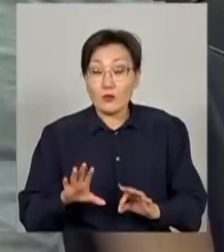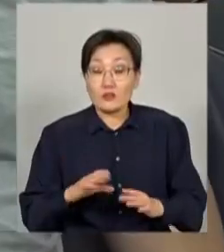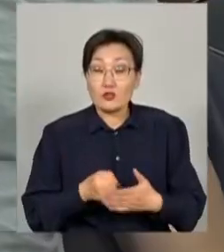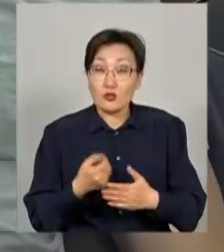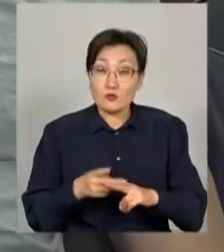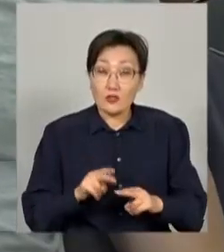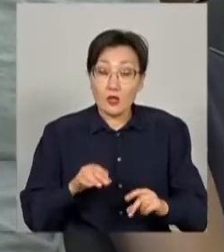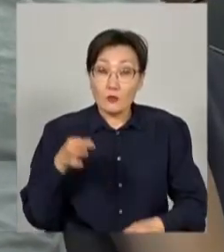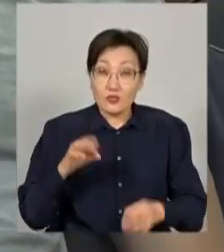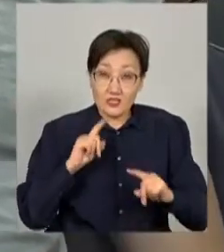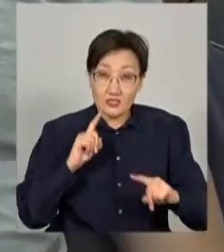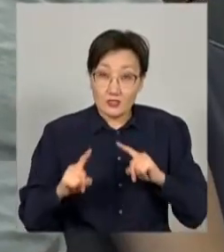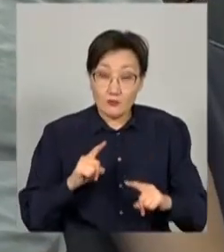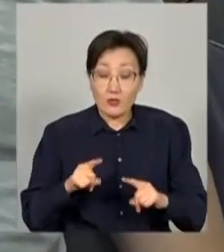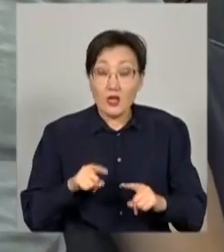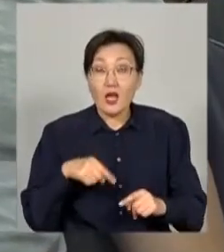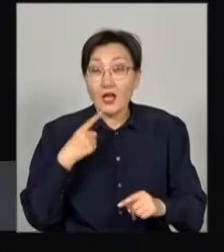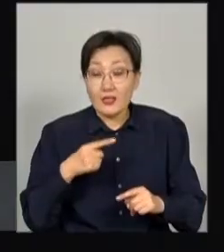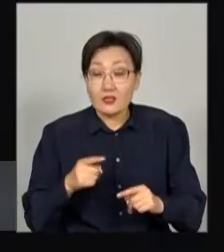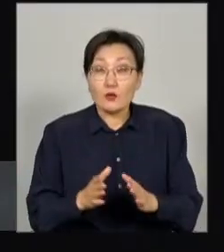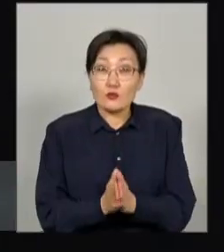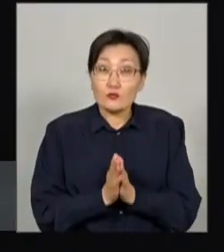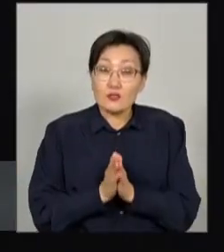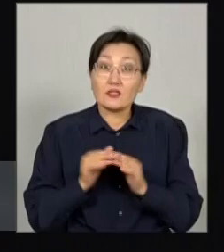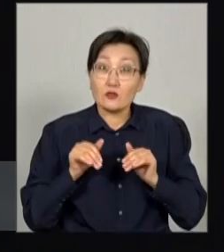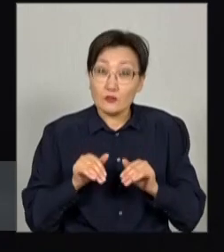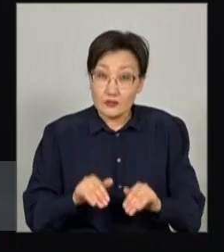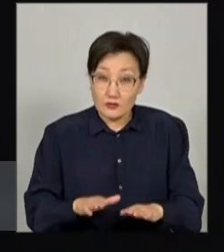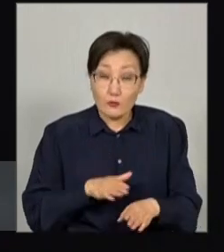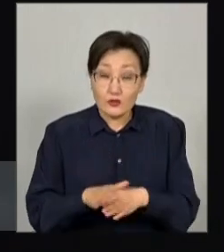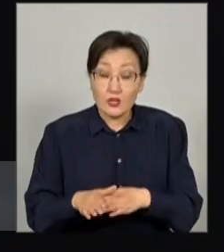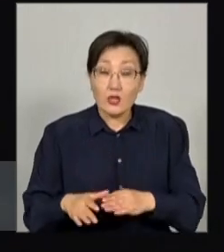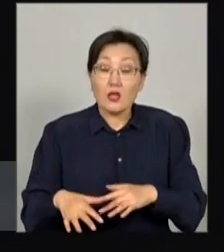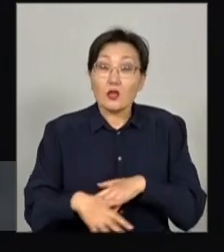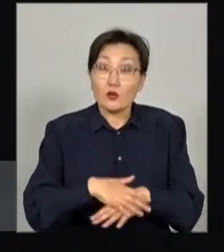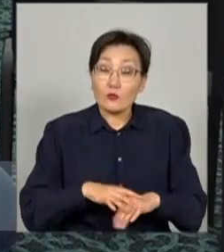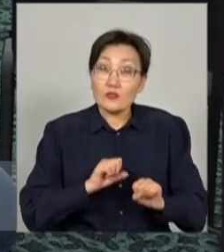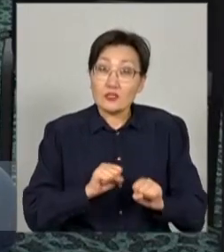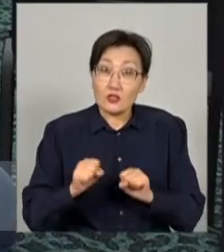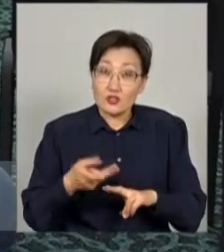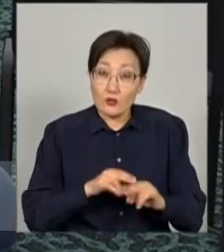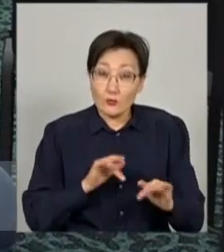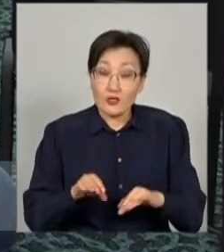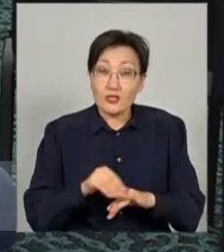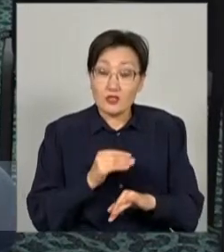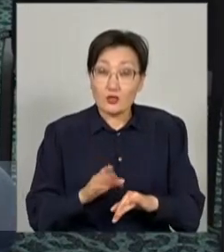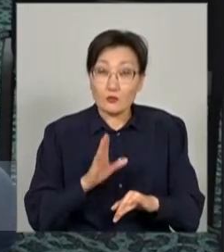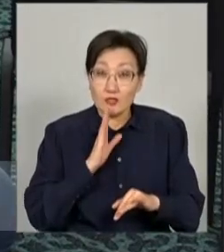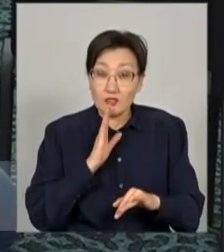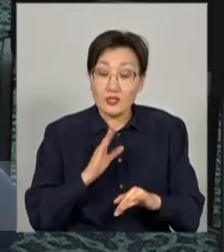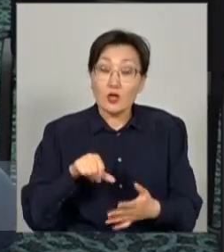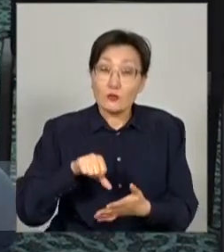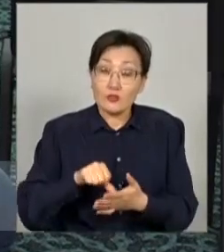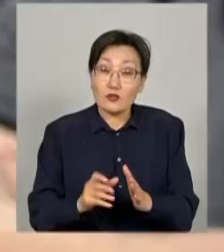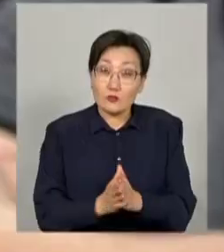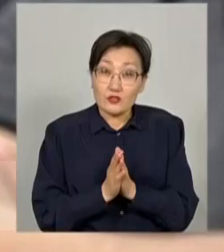дейінгі сот отырысында айтқан сұранымын қолдады. Ол кезде айыпталушы өзінің қоғамды қорғаушысы ретінде бұл іске әйелін тарту туралы өтініш білдіріп,